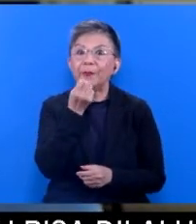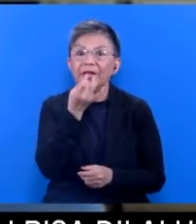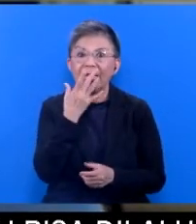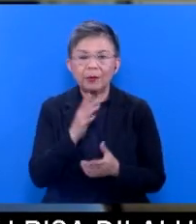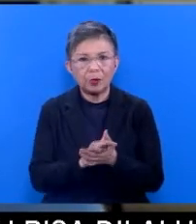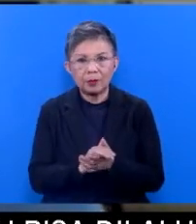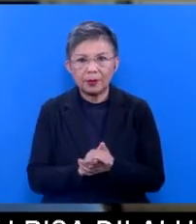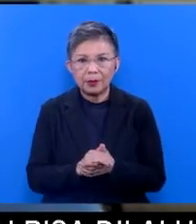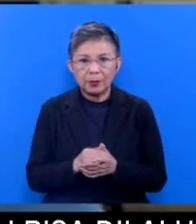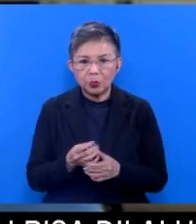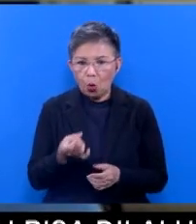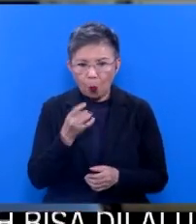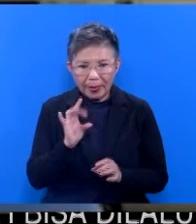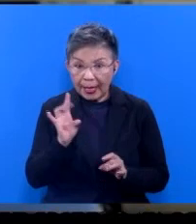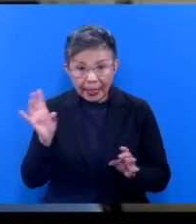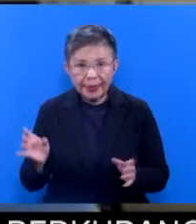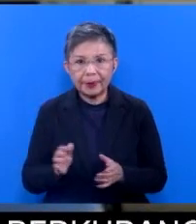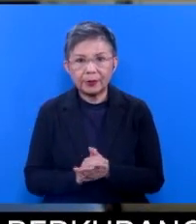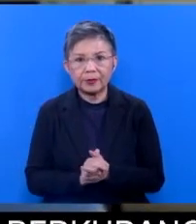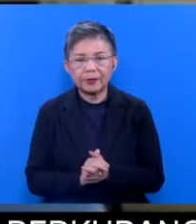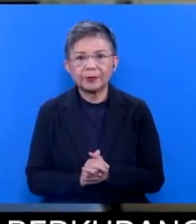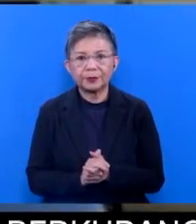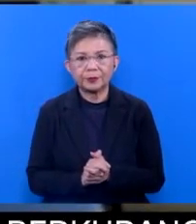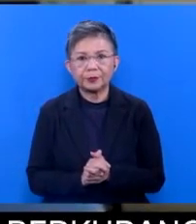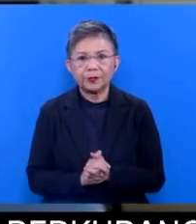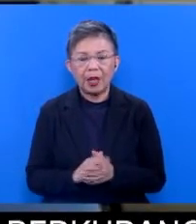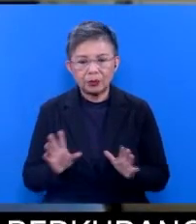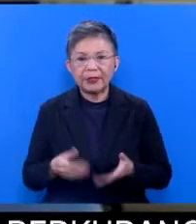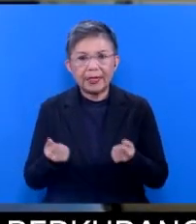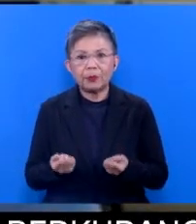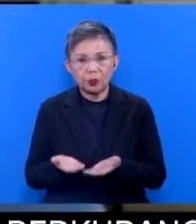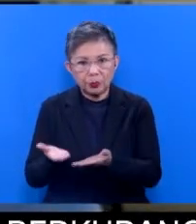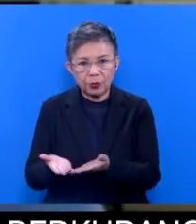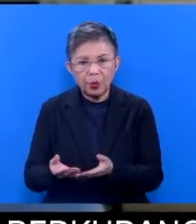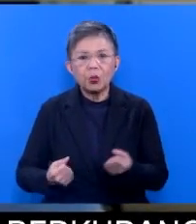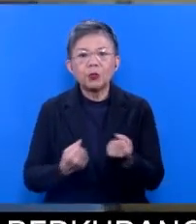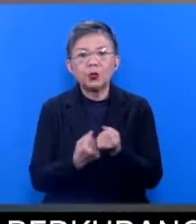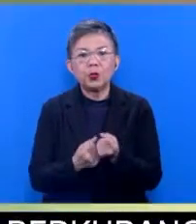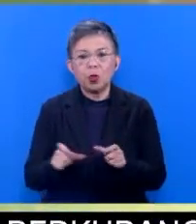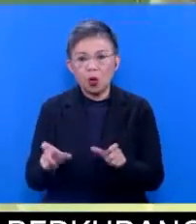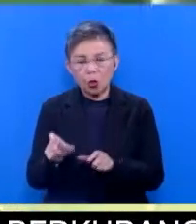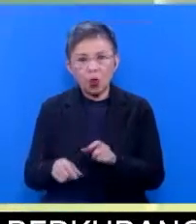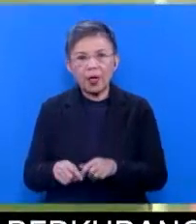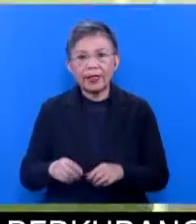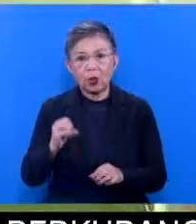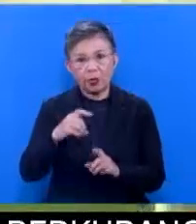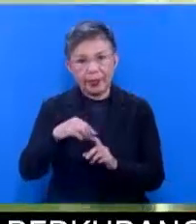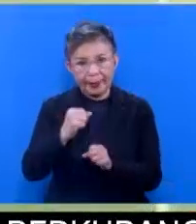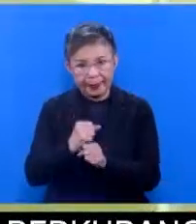disiapkan, paket-paket obat simptomatik disiapkan untuk mendukung mereka.